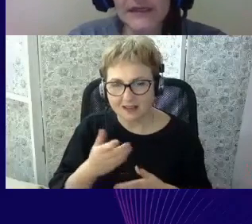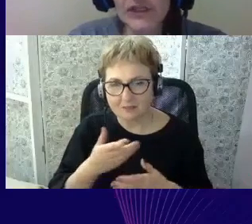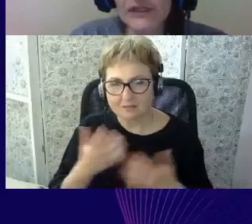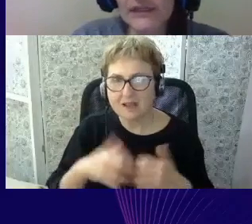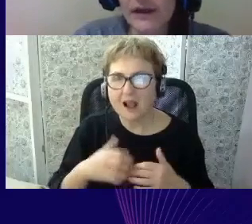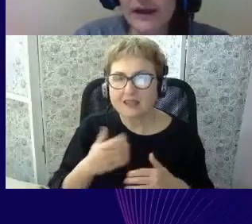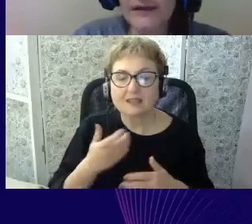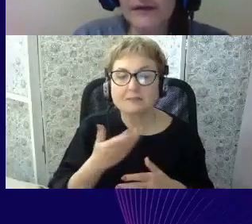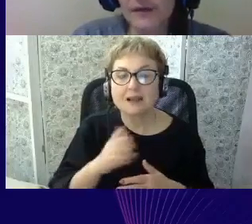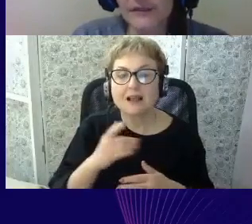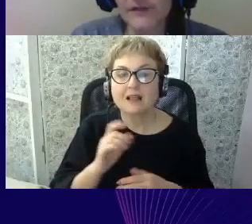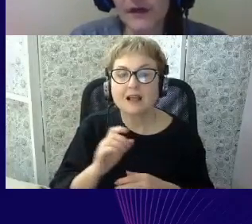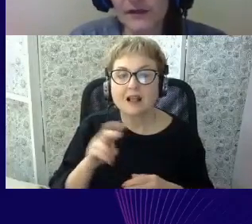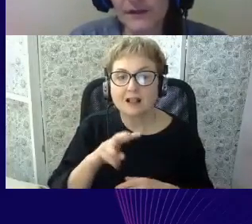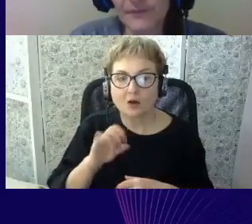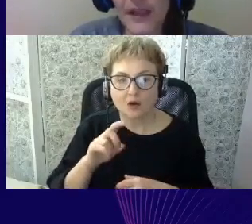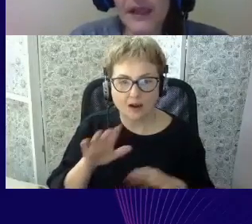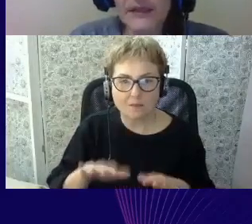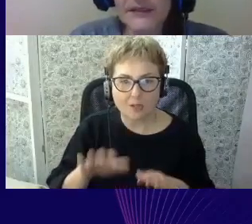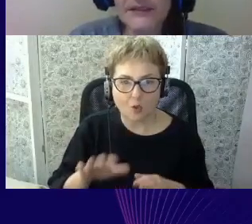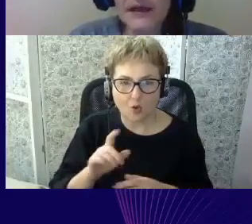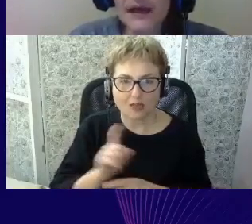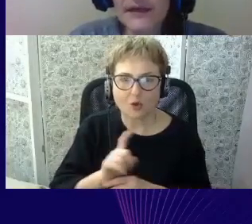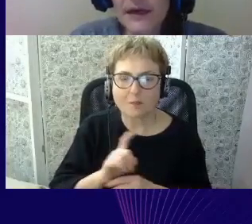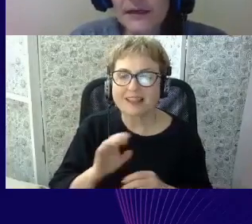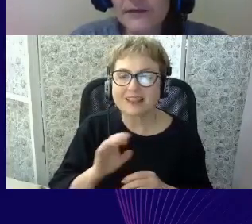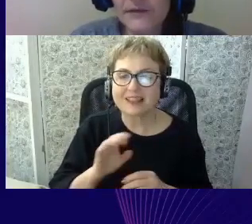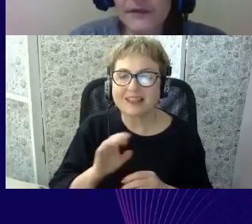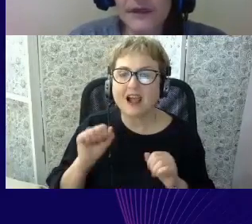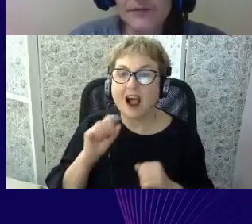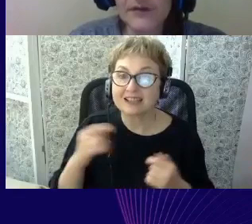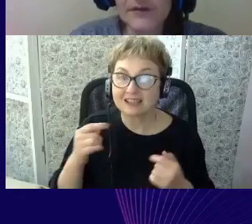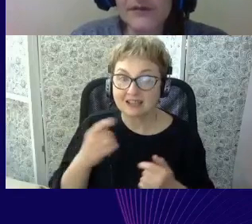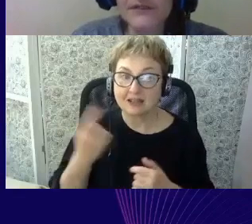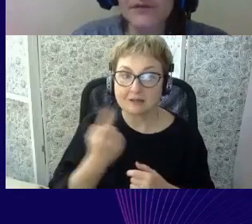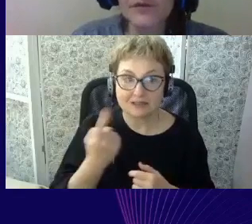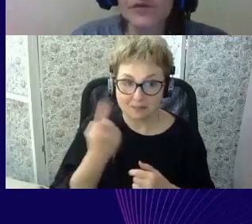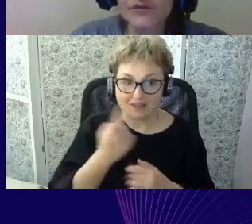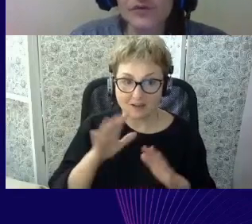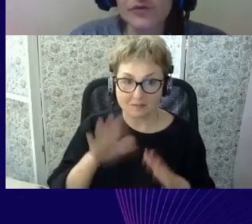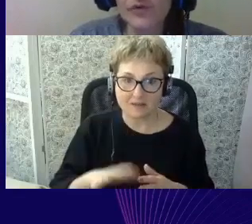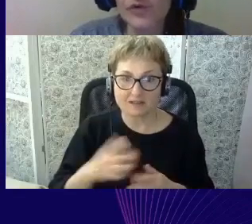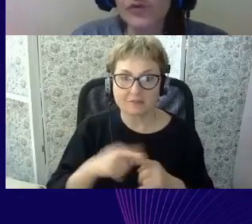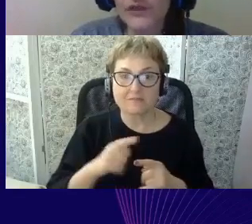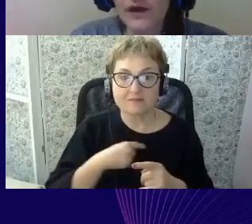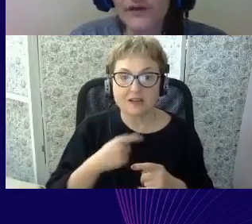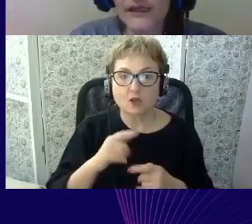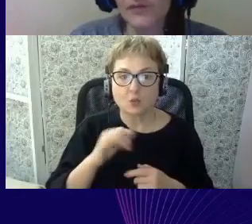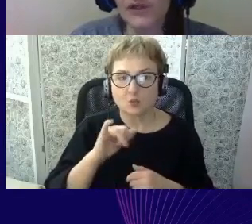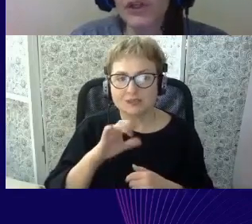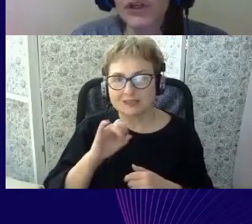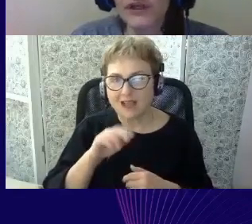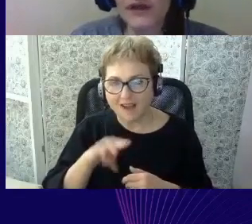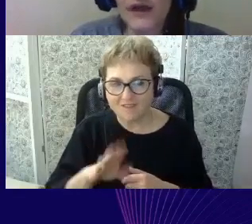являются, конечно, локальные нормативные акты. Среди локальных актов на первое место мы выносим, безусловно, уставы